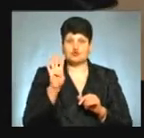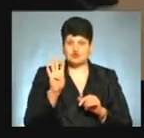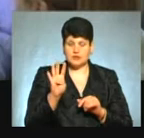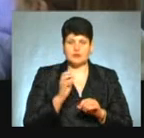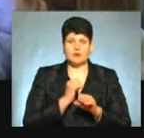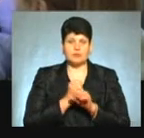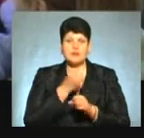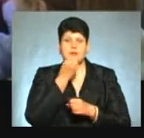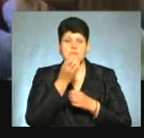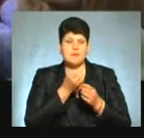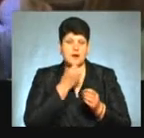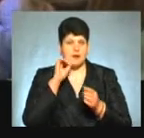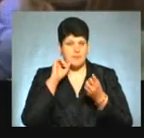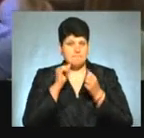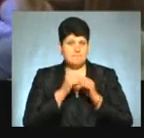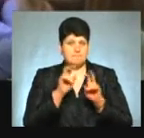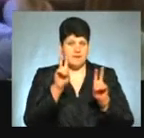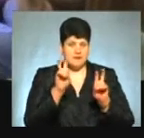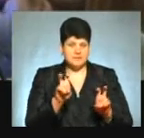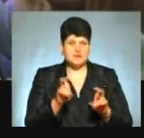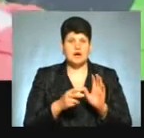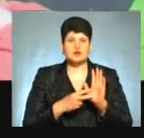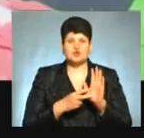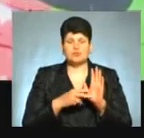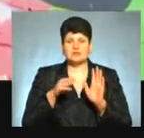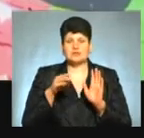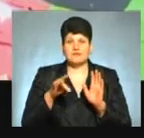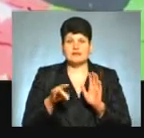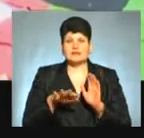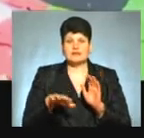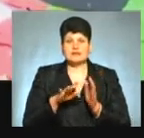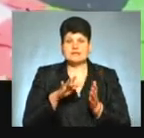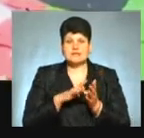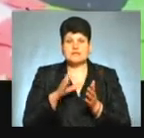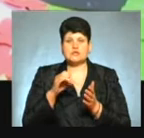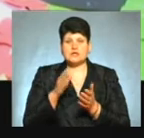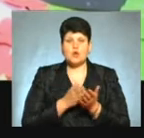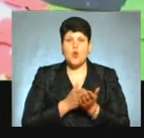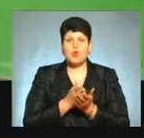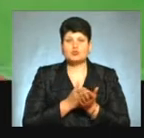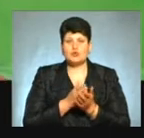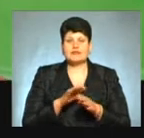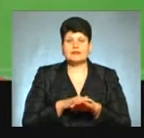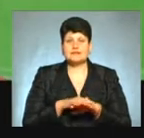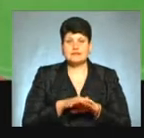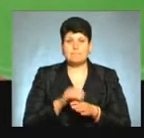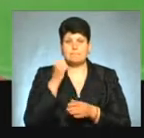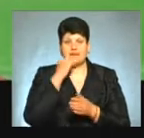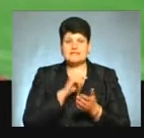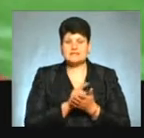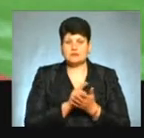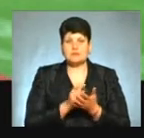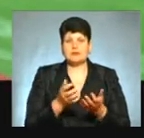4 виготовляли маки пам'яті. 7 травня у Тернопільському територіальному центрі соціального обслуговування населення